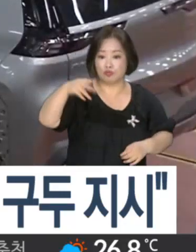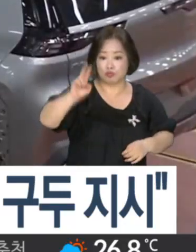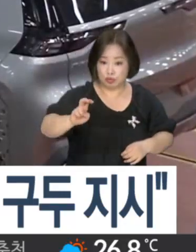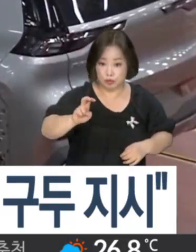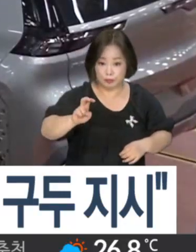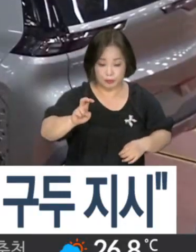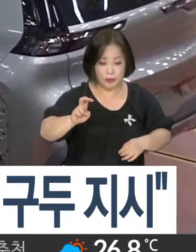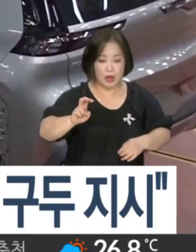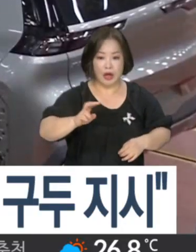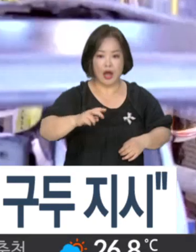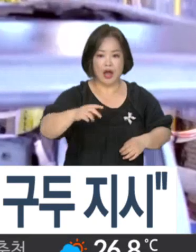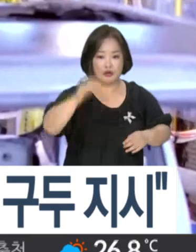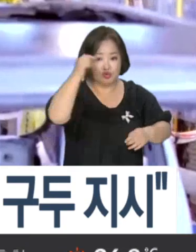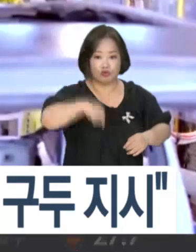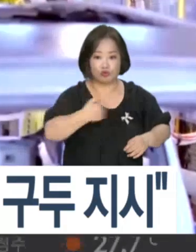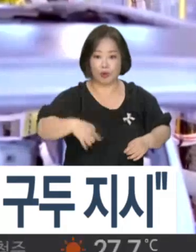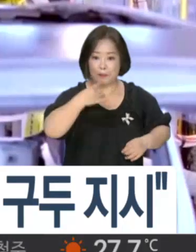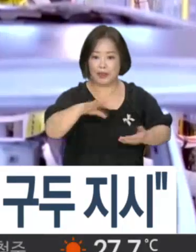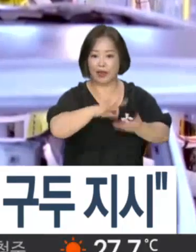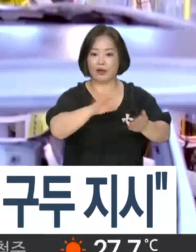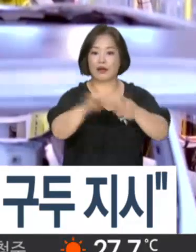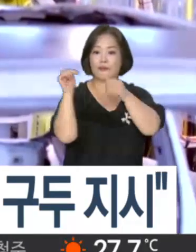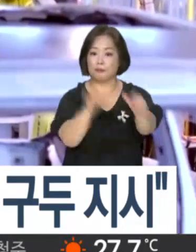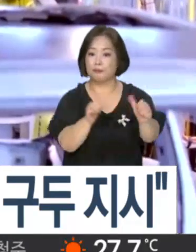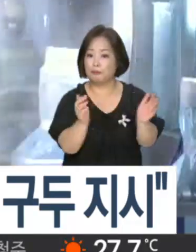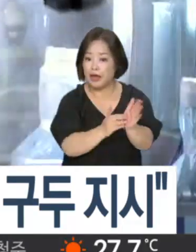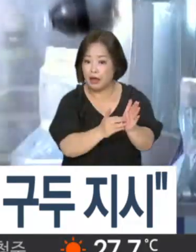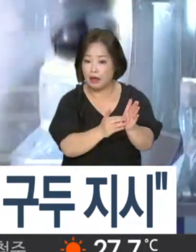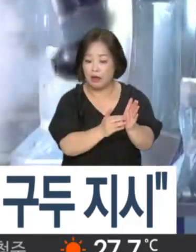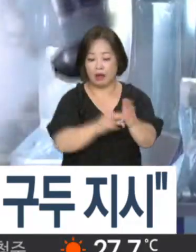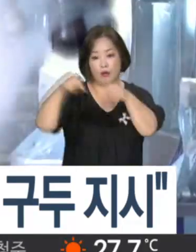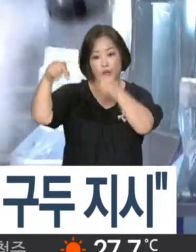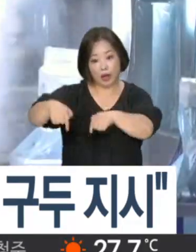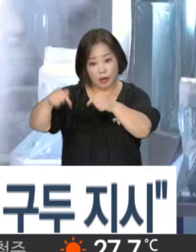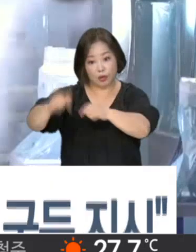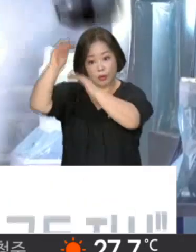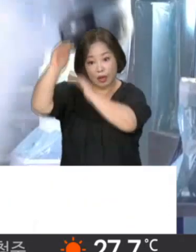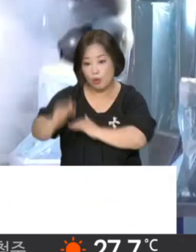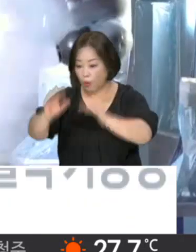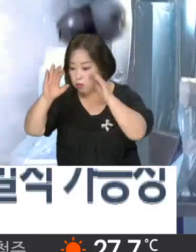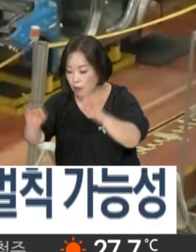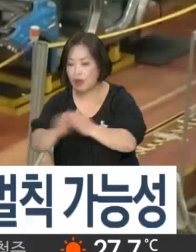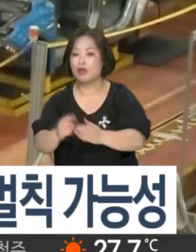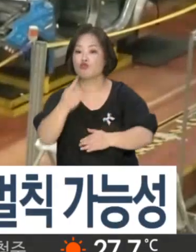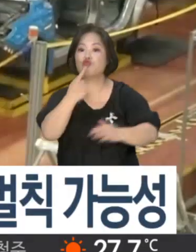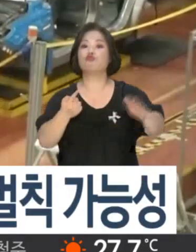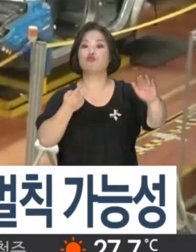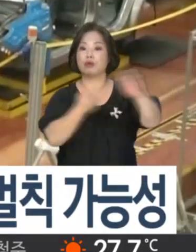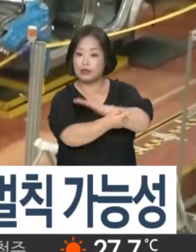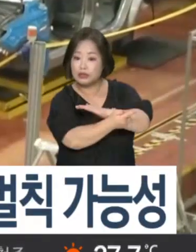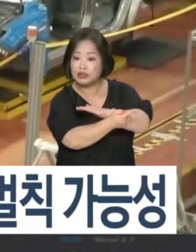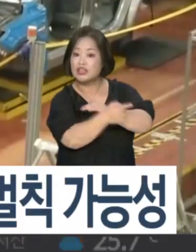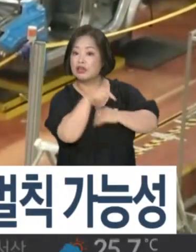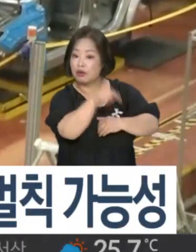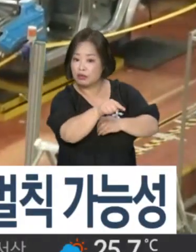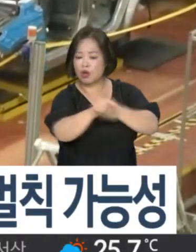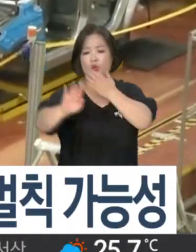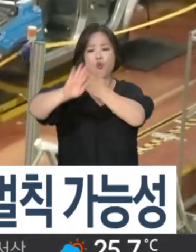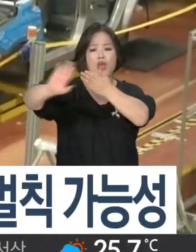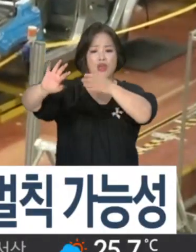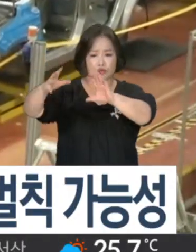사용하라고 구도 지시를 내렸다고 전했습니다 외교 소식통은 구두로 지시한 것이 외국 자본을